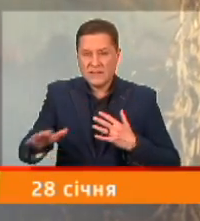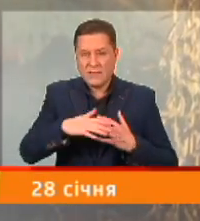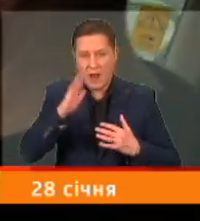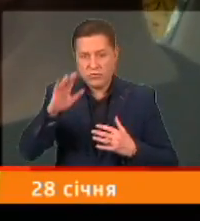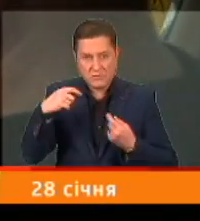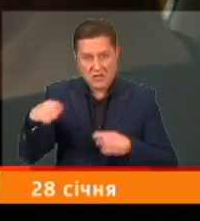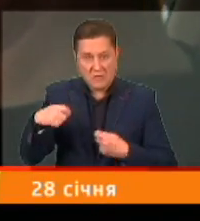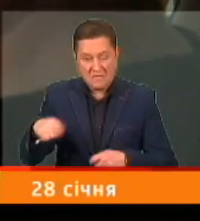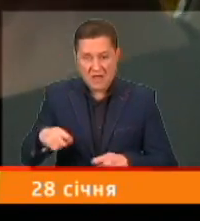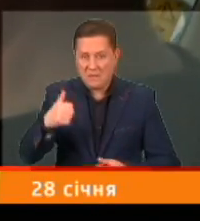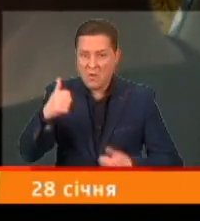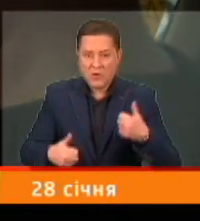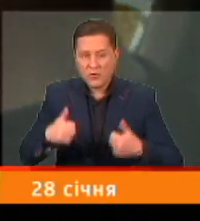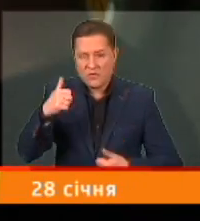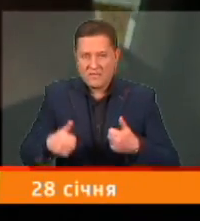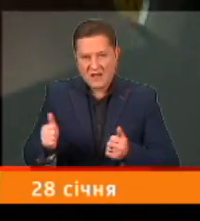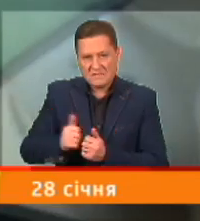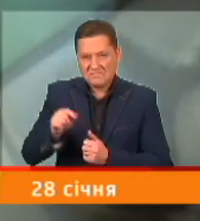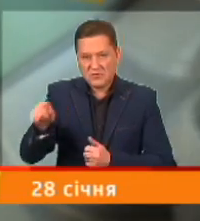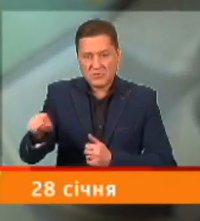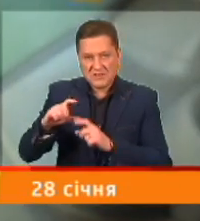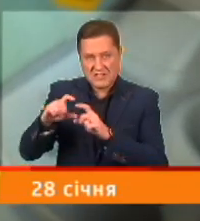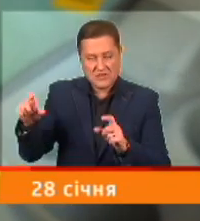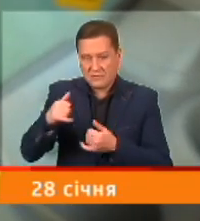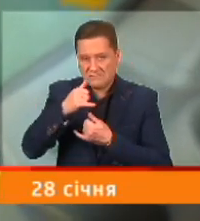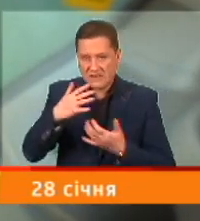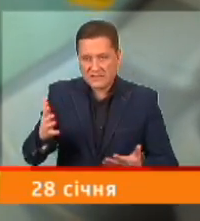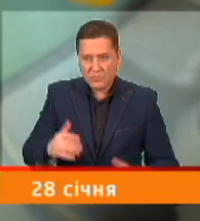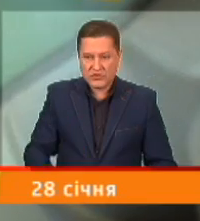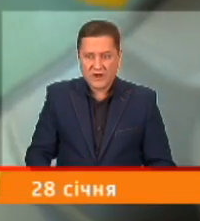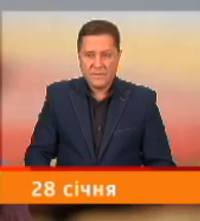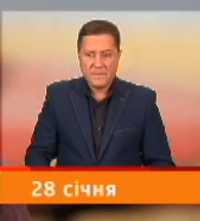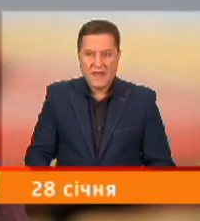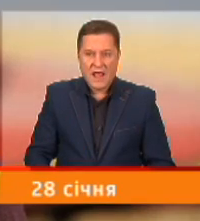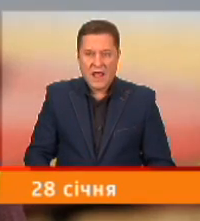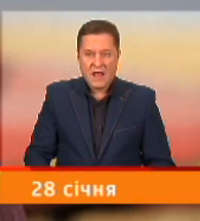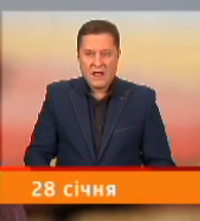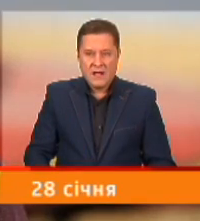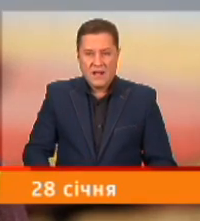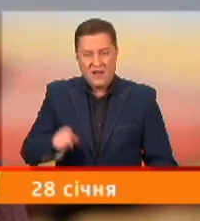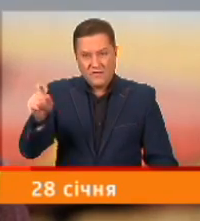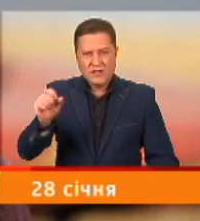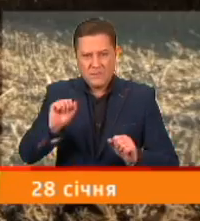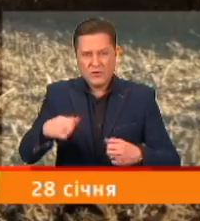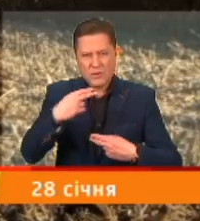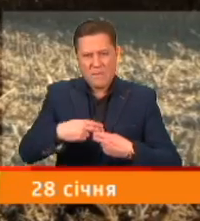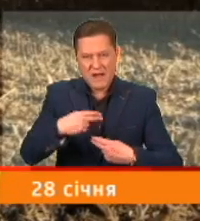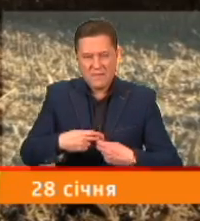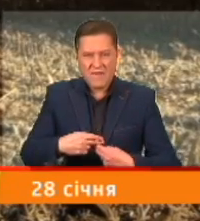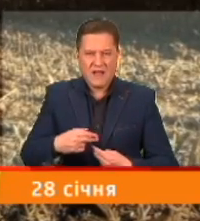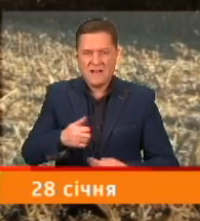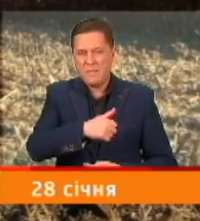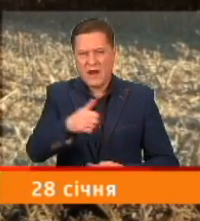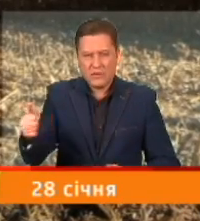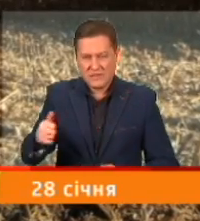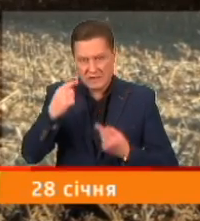товаром, то конкурувати з сусідом він не зможе. Вони можуть у нас в ціні перебивати і взяти пріоритет у